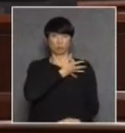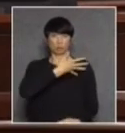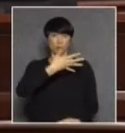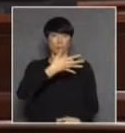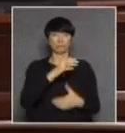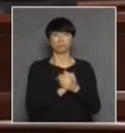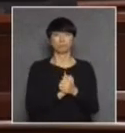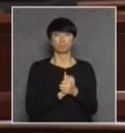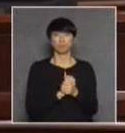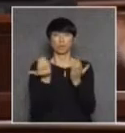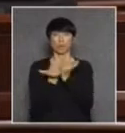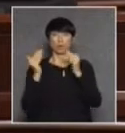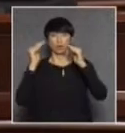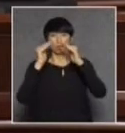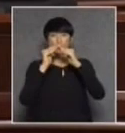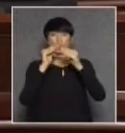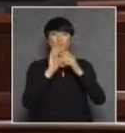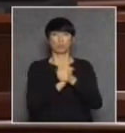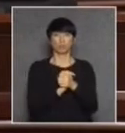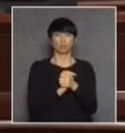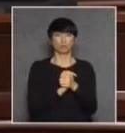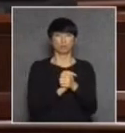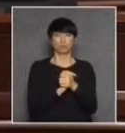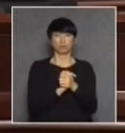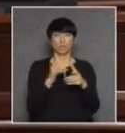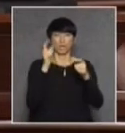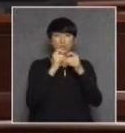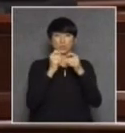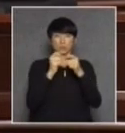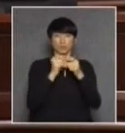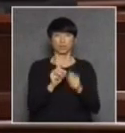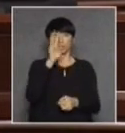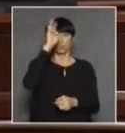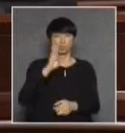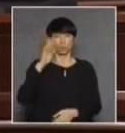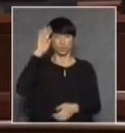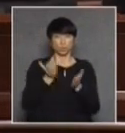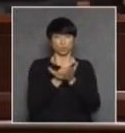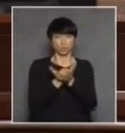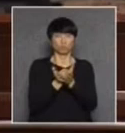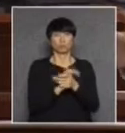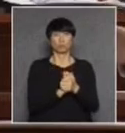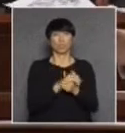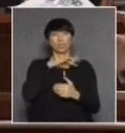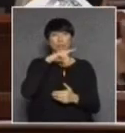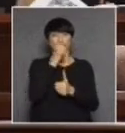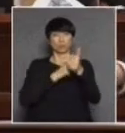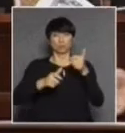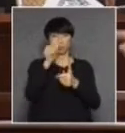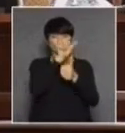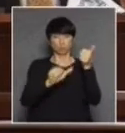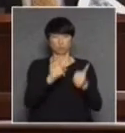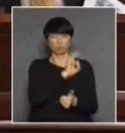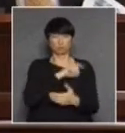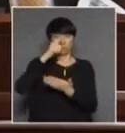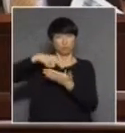咗嗰啲學校資訊平台，上埋嗰18隻水警輪同埋水炮呢，只要財委會一撥咗款，即刻就